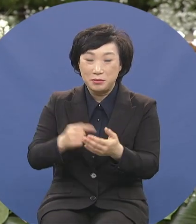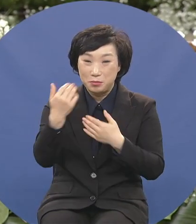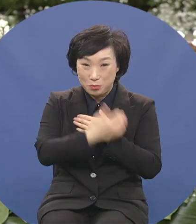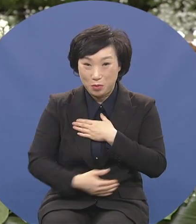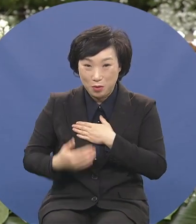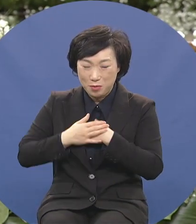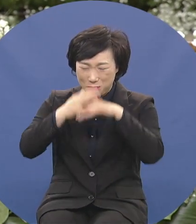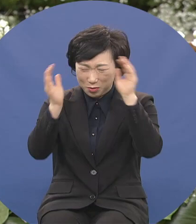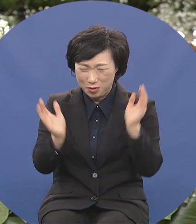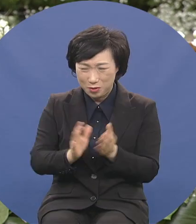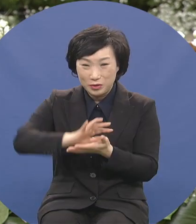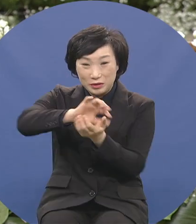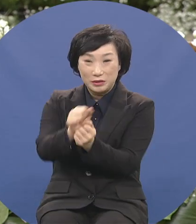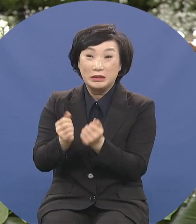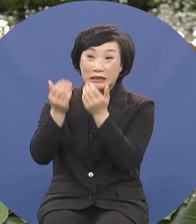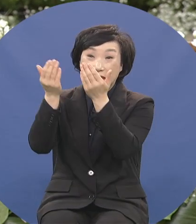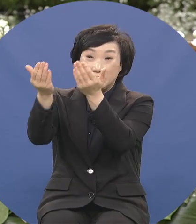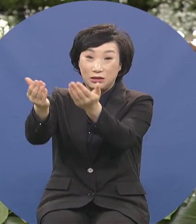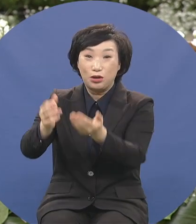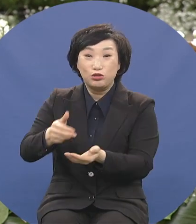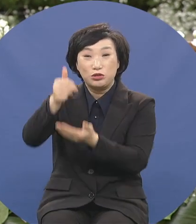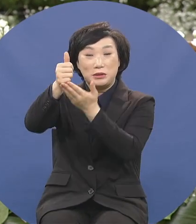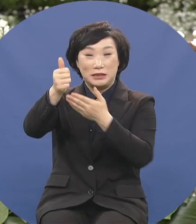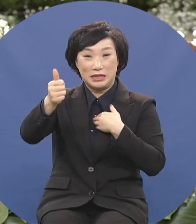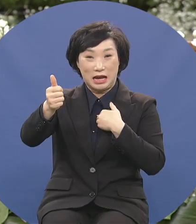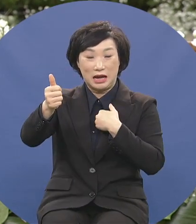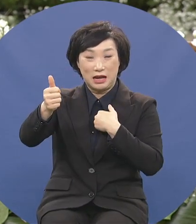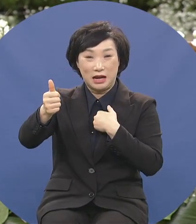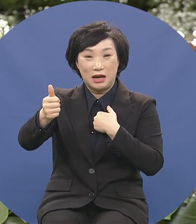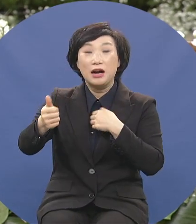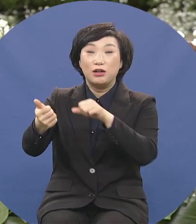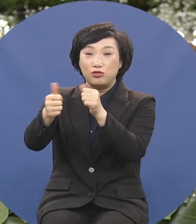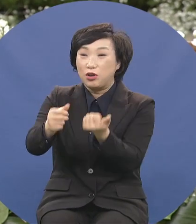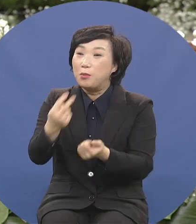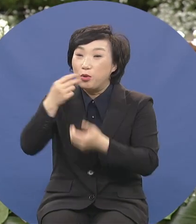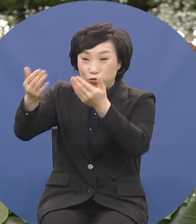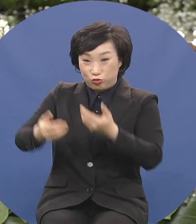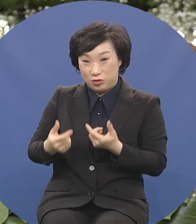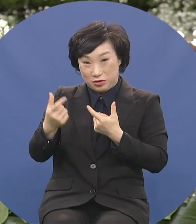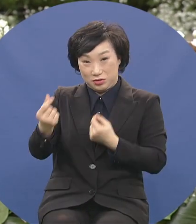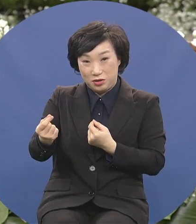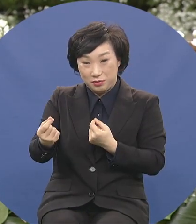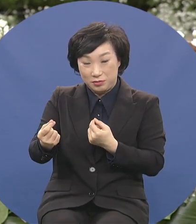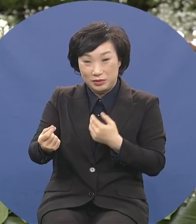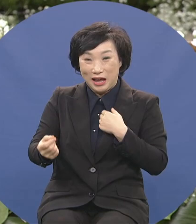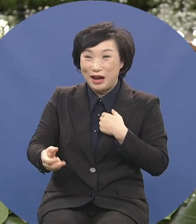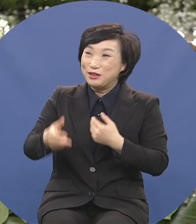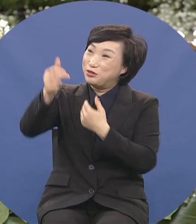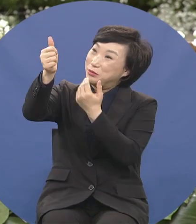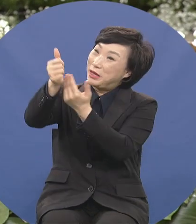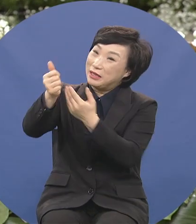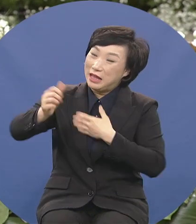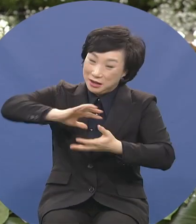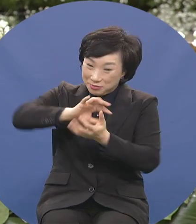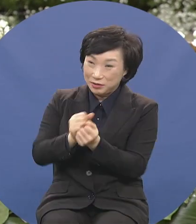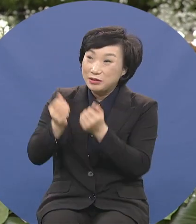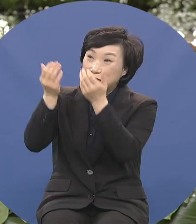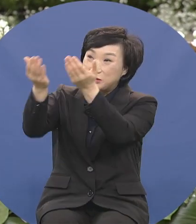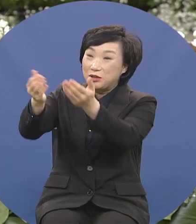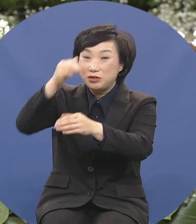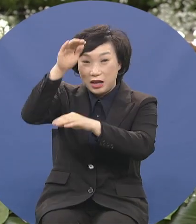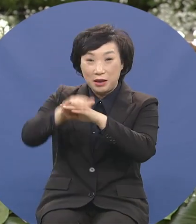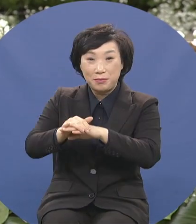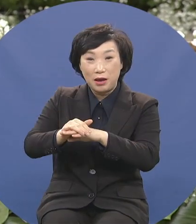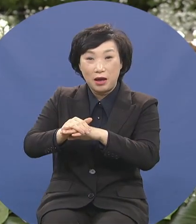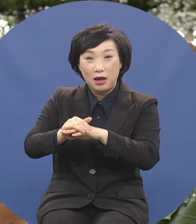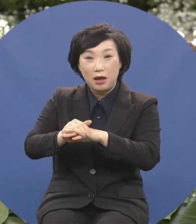마음을 다 드려 주님이 나에게 죽어 목숨을 주듯이 내가 주 앞에 그렇게 드리려